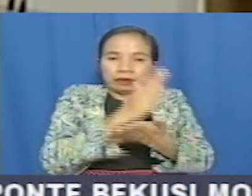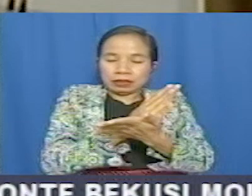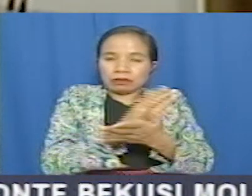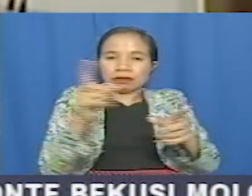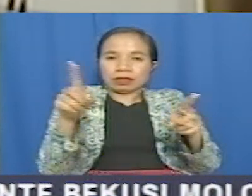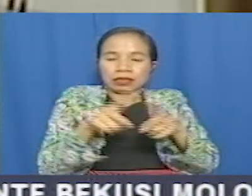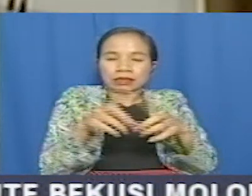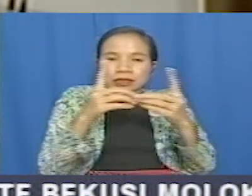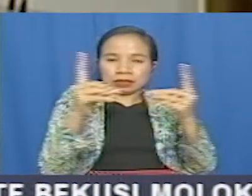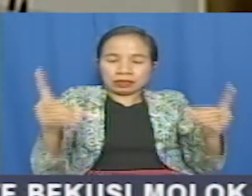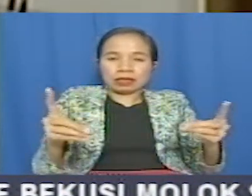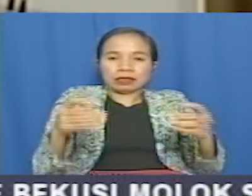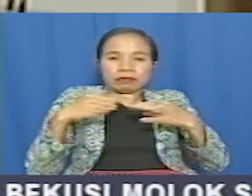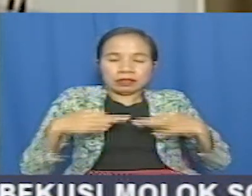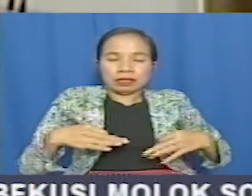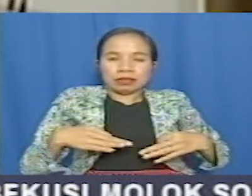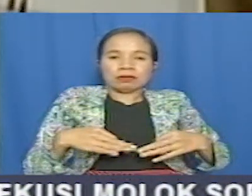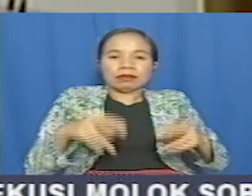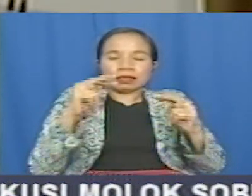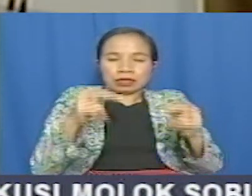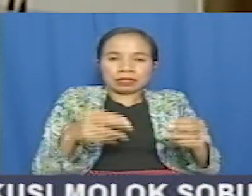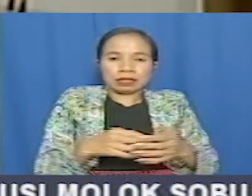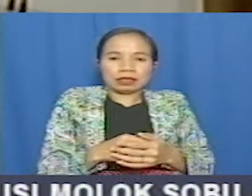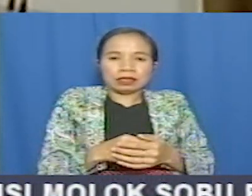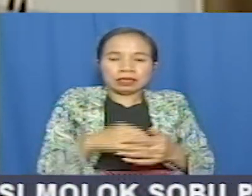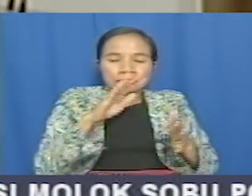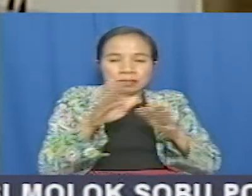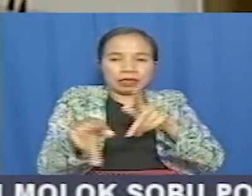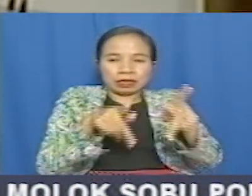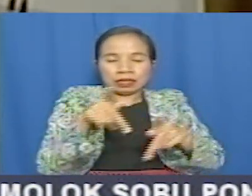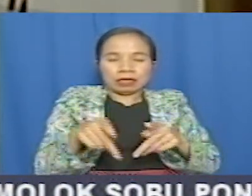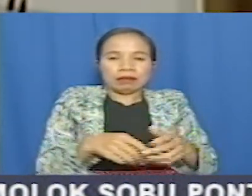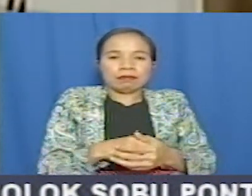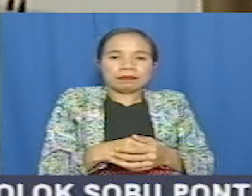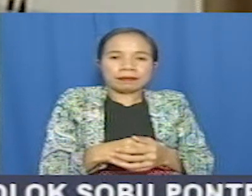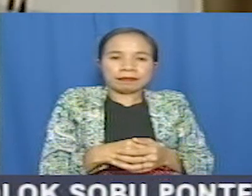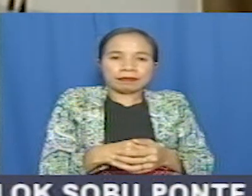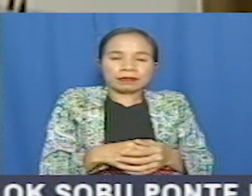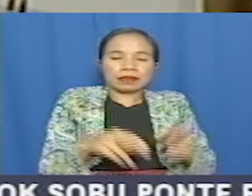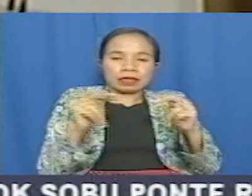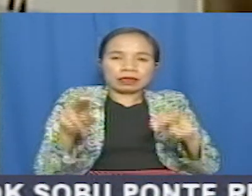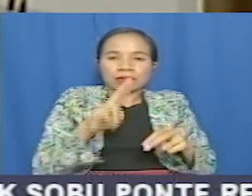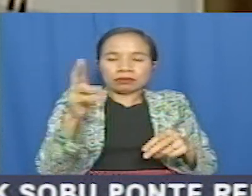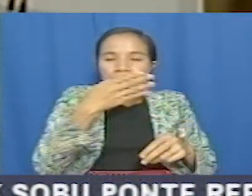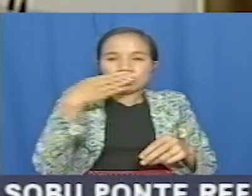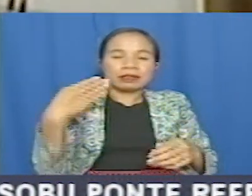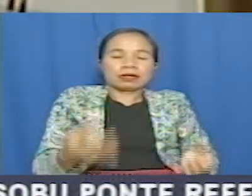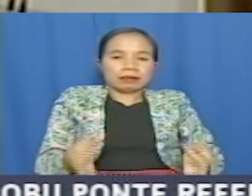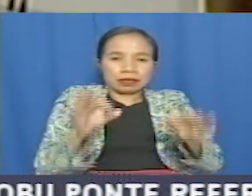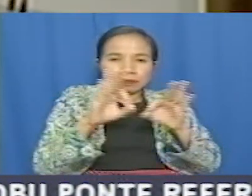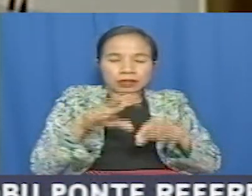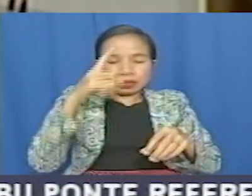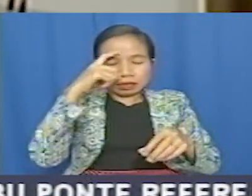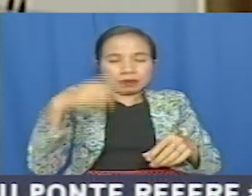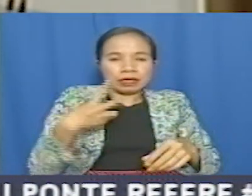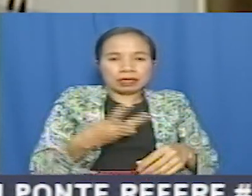hanesan distanciamento ita limita ema o distanciamento social ne ita tem que manter e usa máscara ida ne ma importante. Tamba